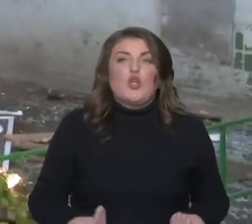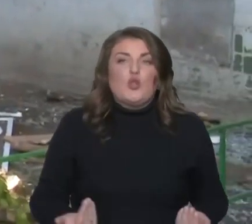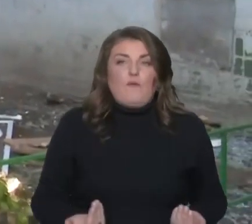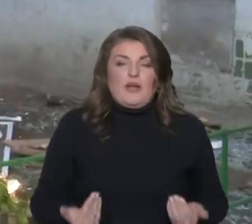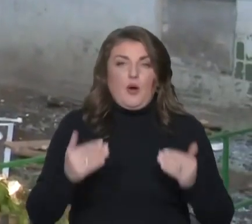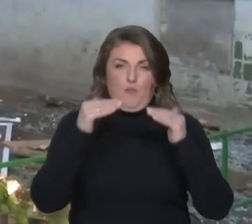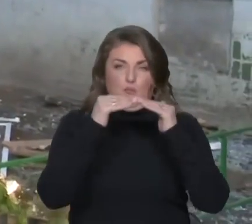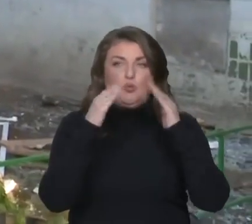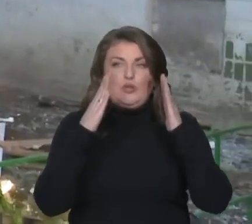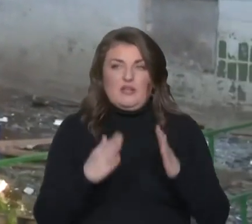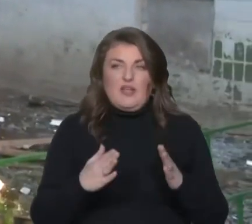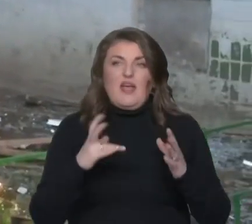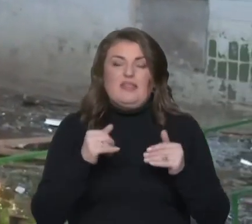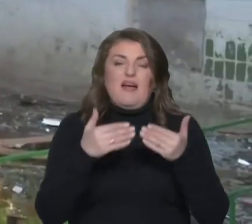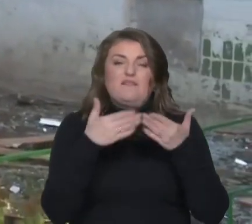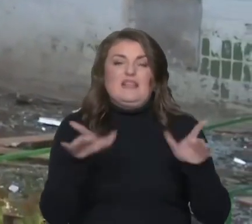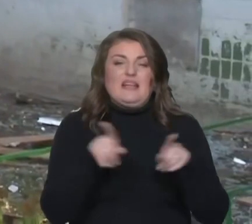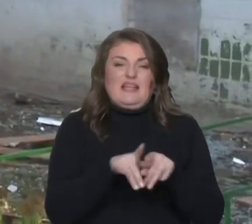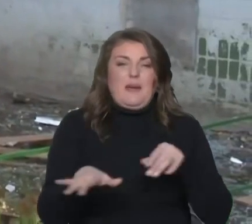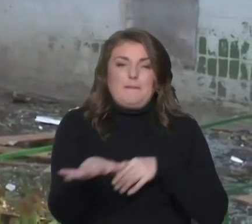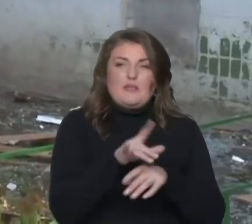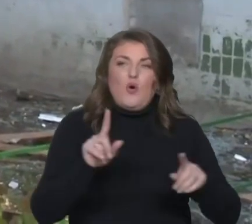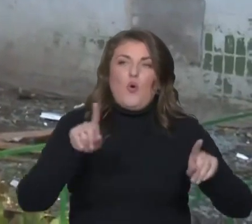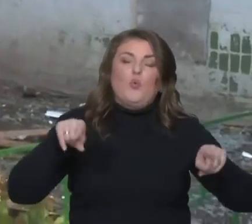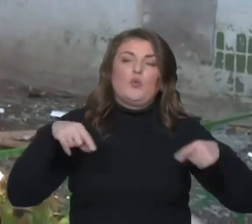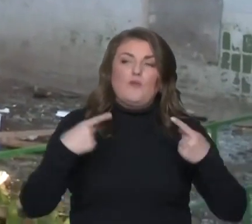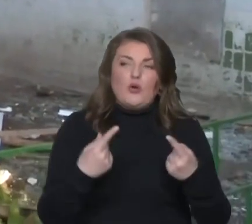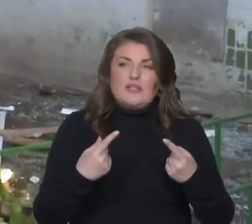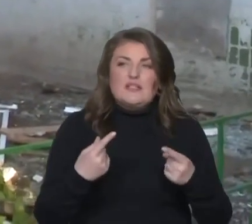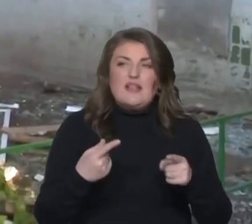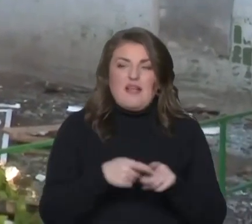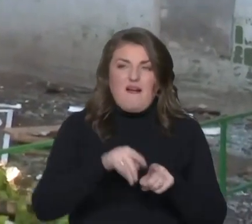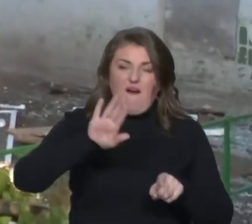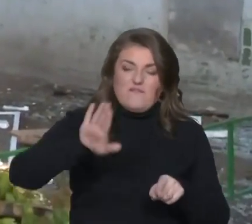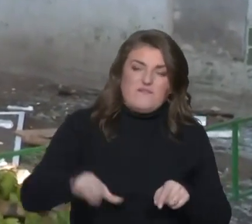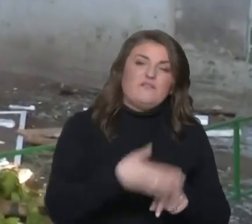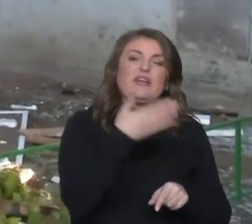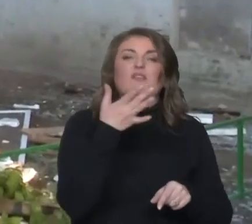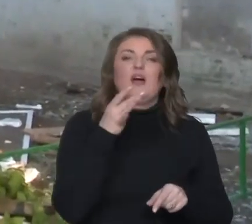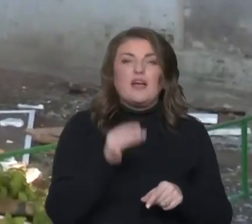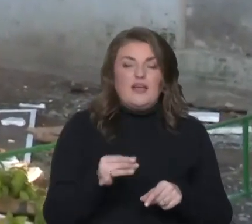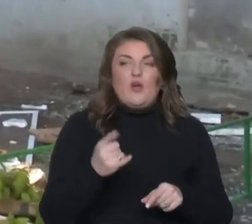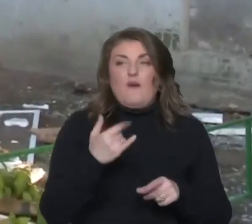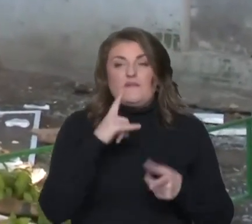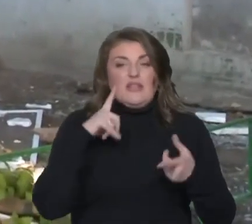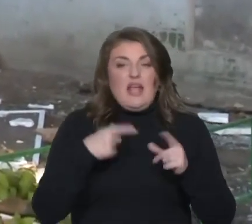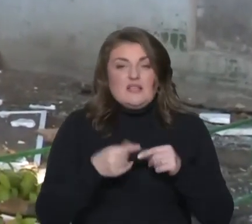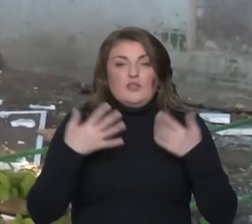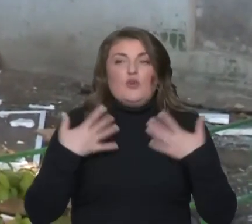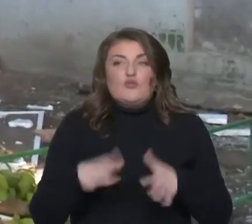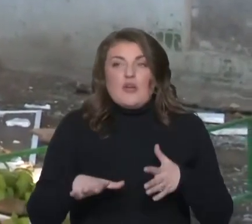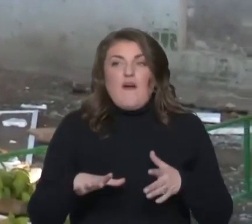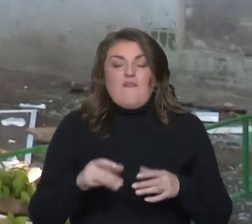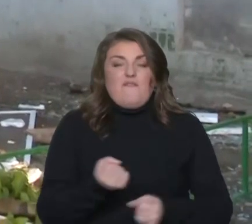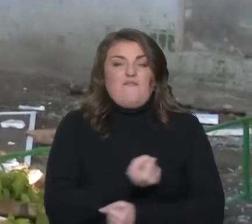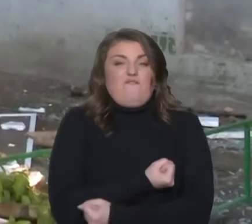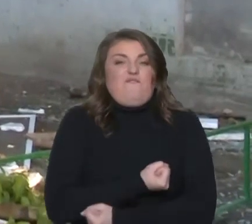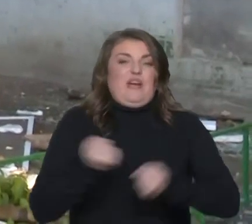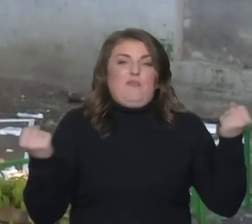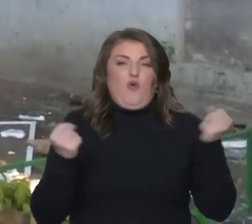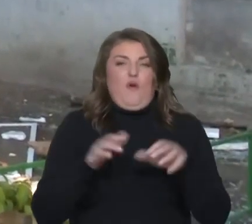житлових будинків на відкритій такій місцевості утворилася вирва, і власне внаслідок вже